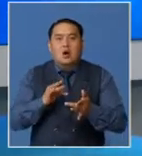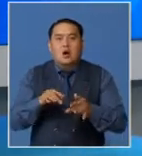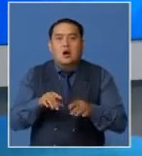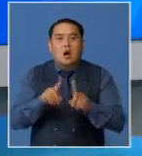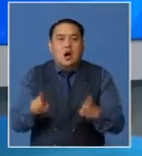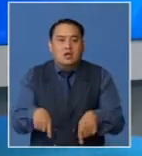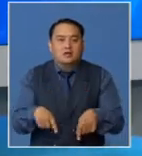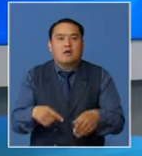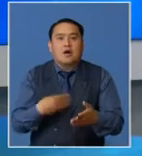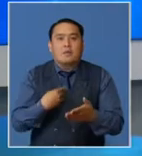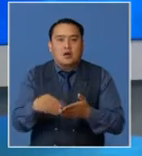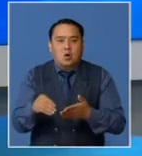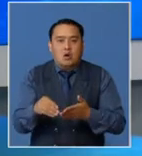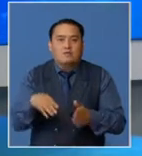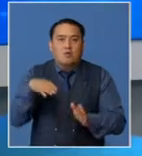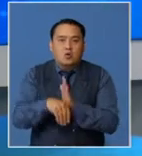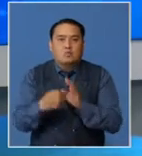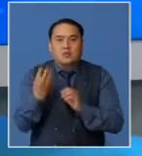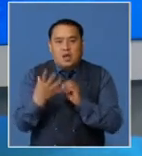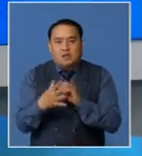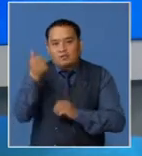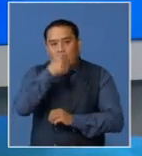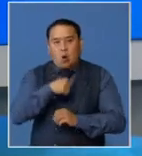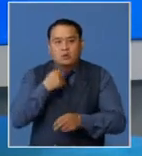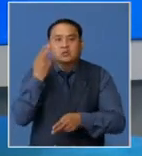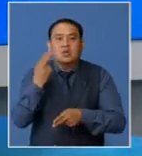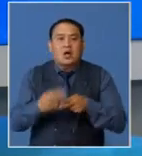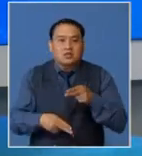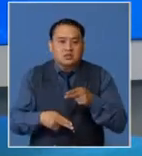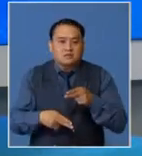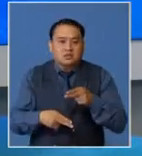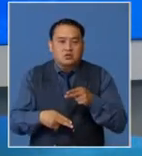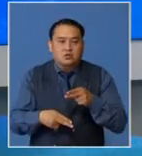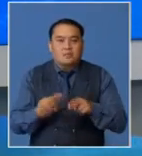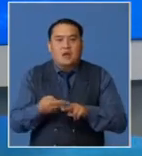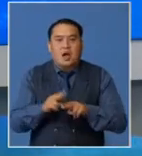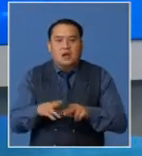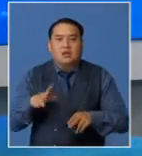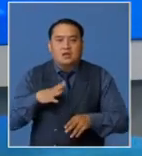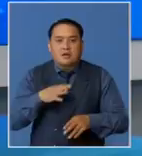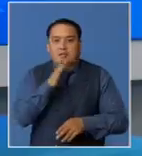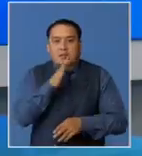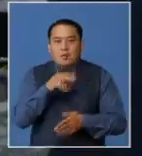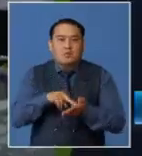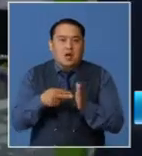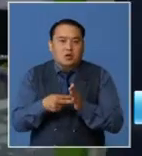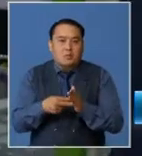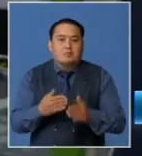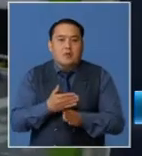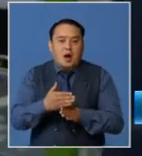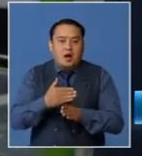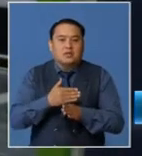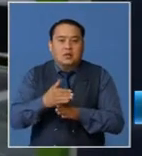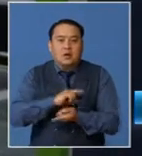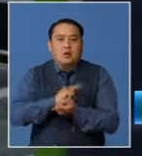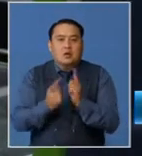онлайн-контрольно-кассовые машины. Данная мера вводится с 2015 года, а этот год завершающий. За этот период планируется поэтапно